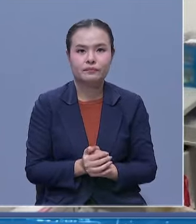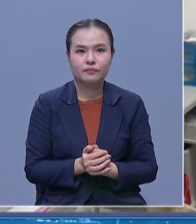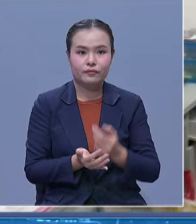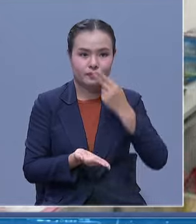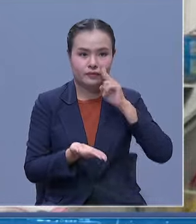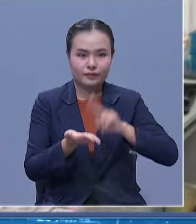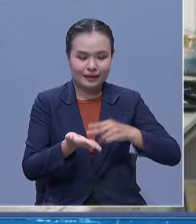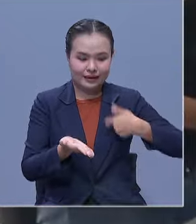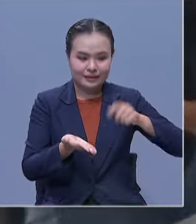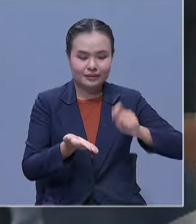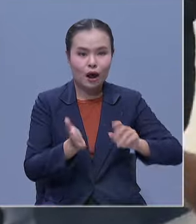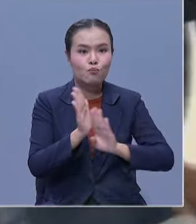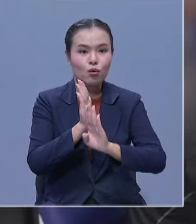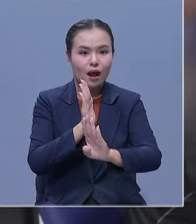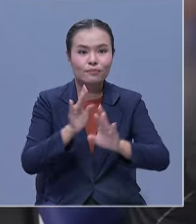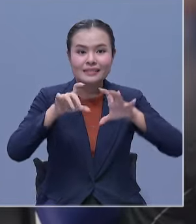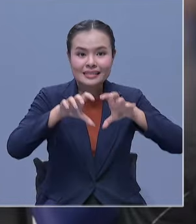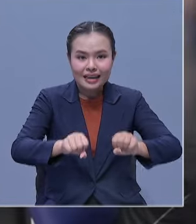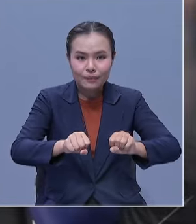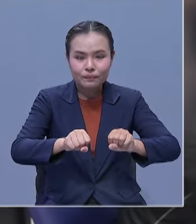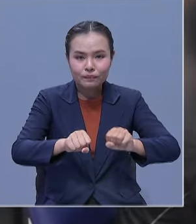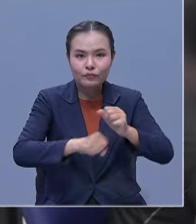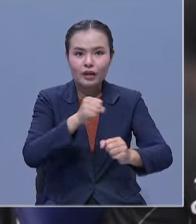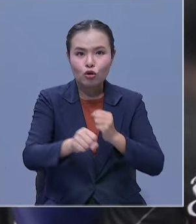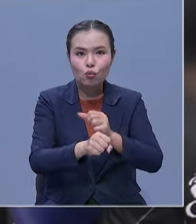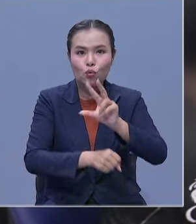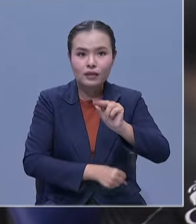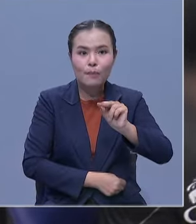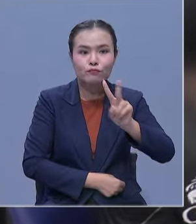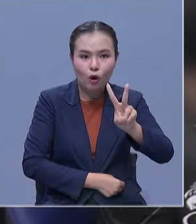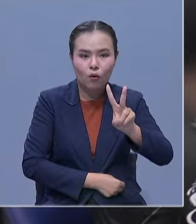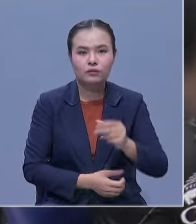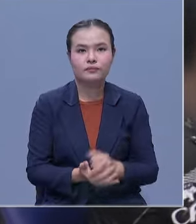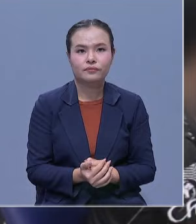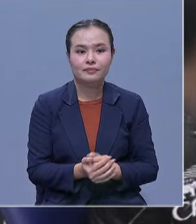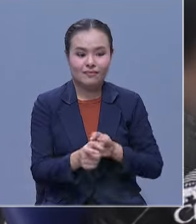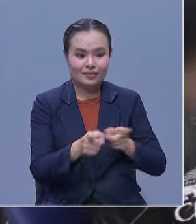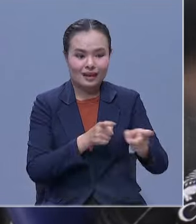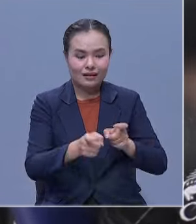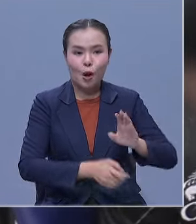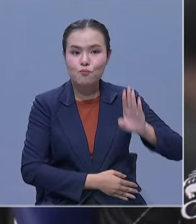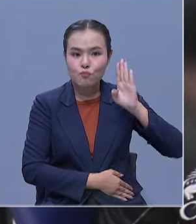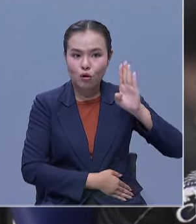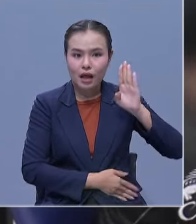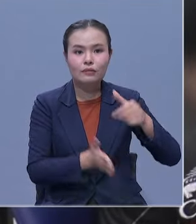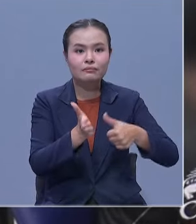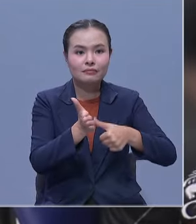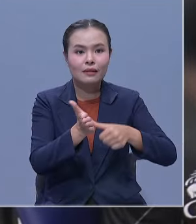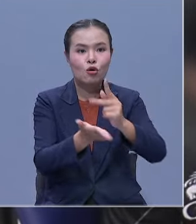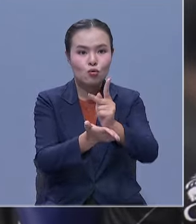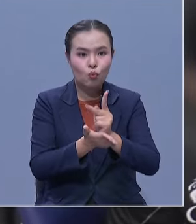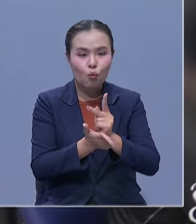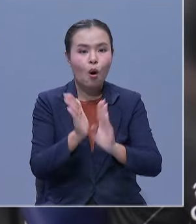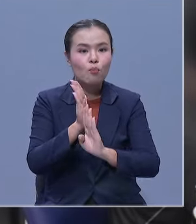ารบุรีรัมย์เนี่ยเข้าจับกุมตัวนายอนุรักษ์อายุ32ปีซึ่งเป็นผู้จัดการบริษัทสินเชื่อแห่งหนึ่งในตัวเมืองบุรีรัมย์น